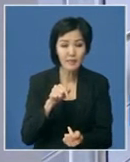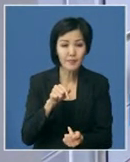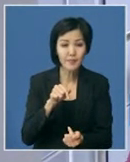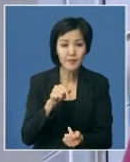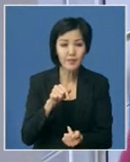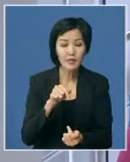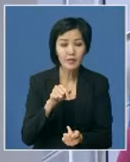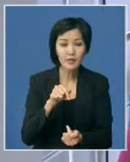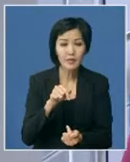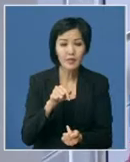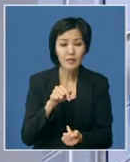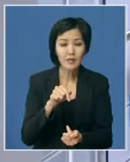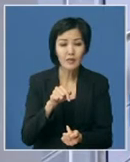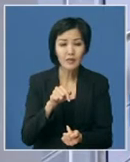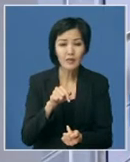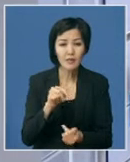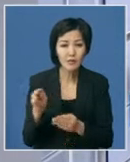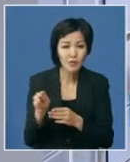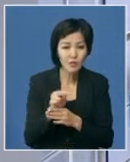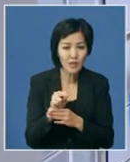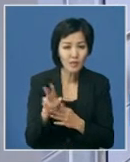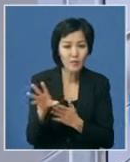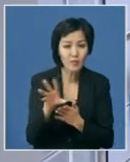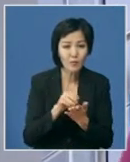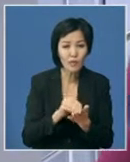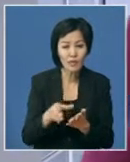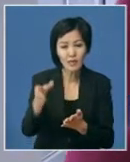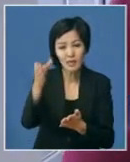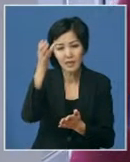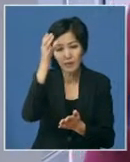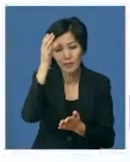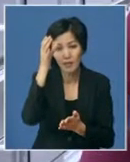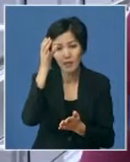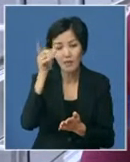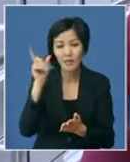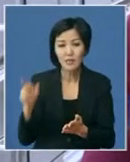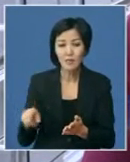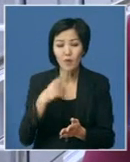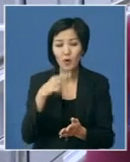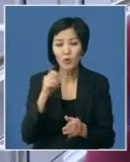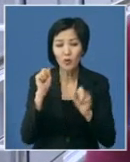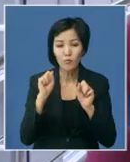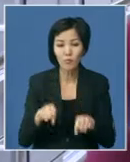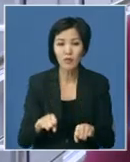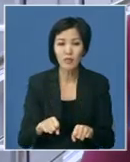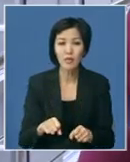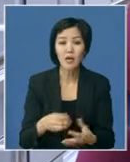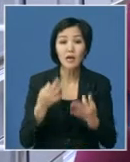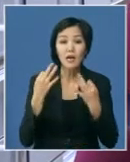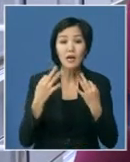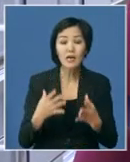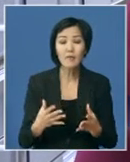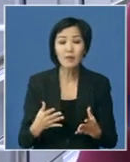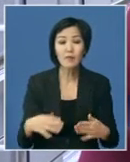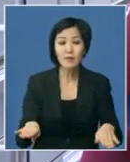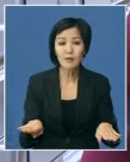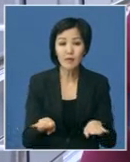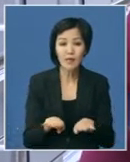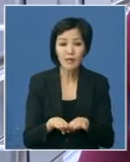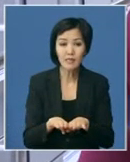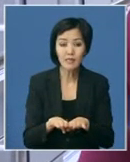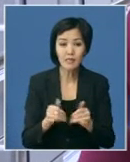із қалдырған сондай бір кемеңгер десекте болады. Оғысыге тән қарапайымдылықпен қатар